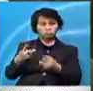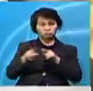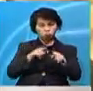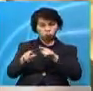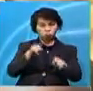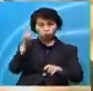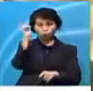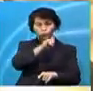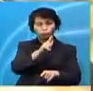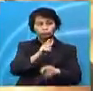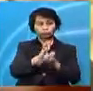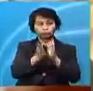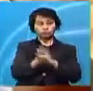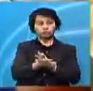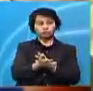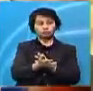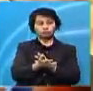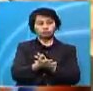Yeah. So